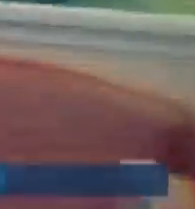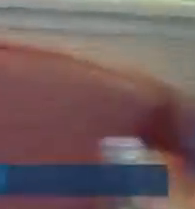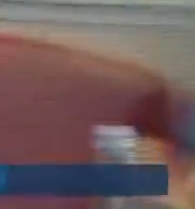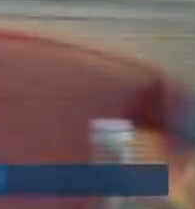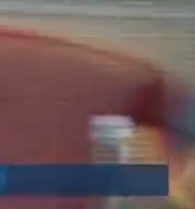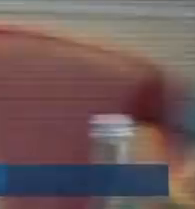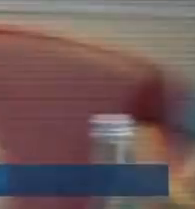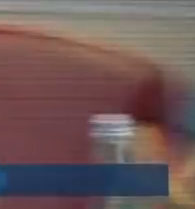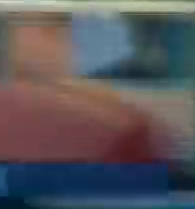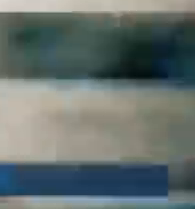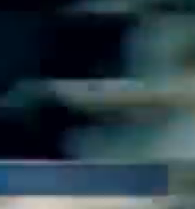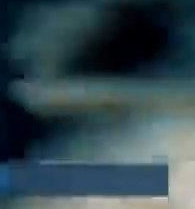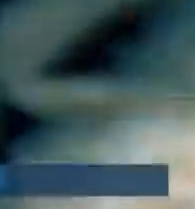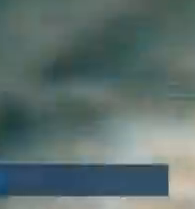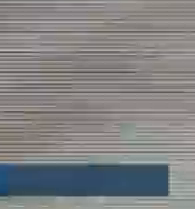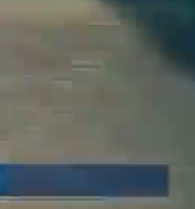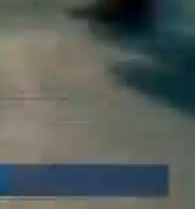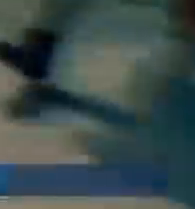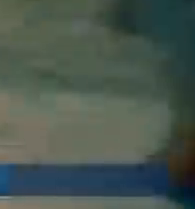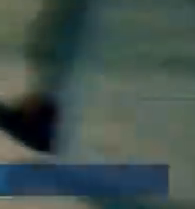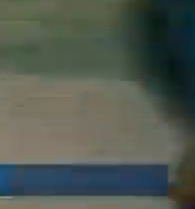Bu vatan size minnettar. Sağ olun, var olun.